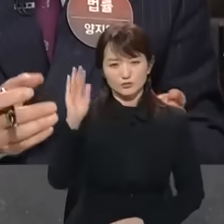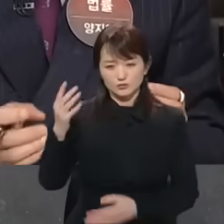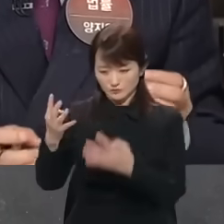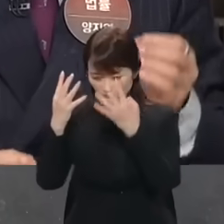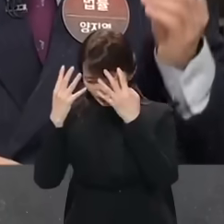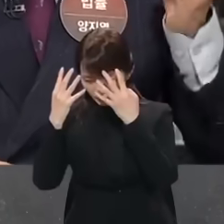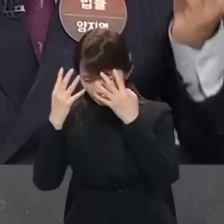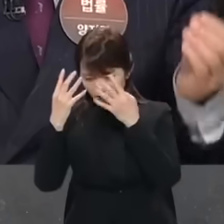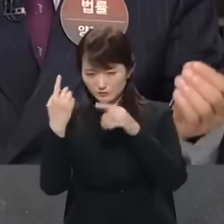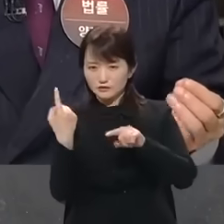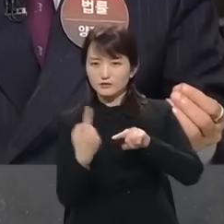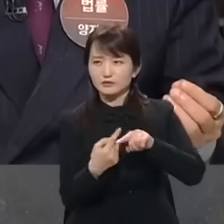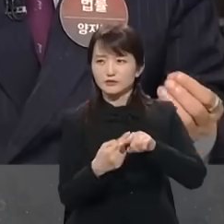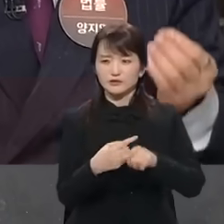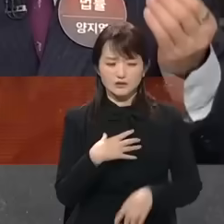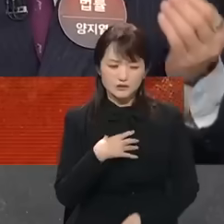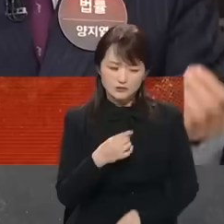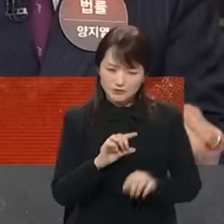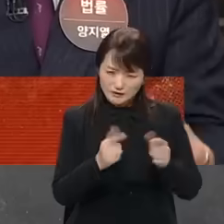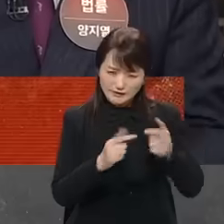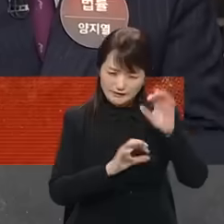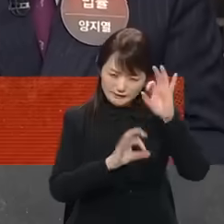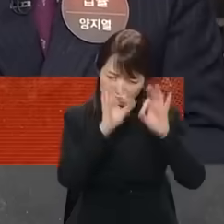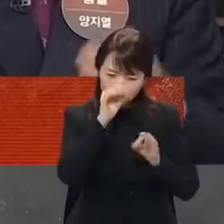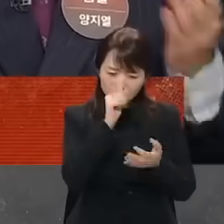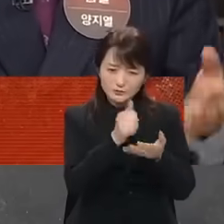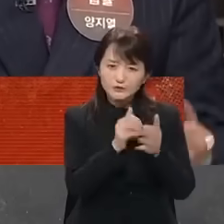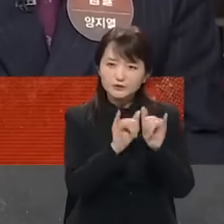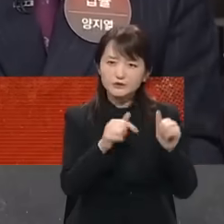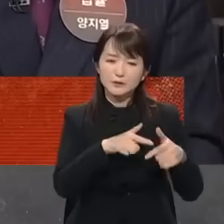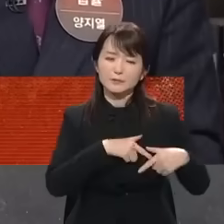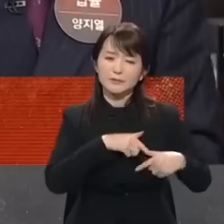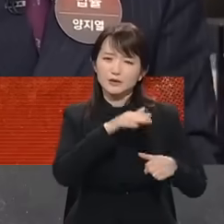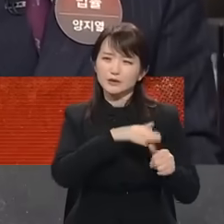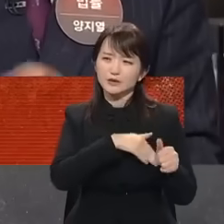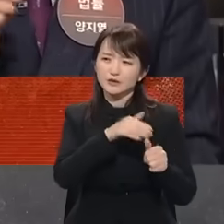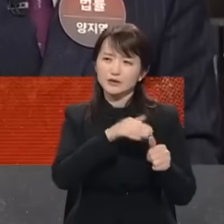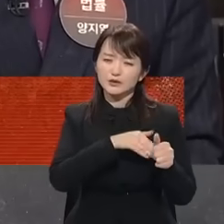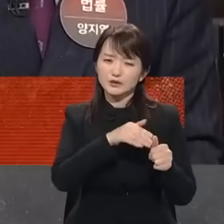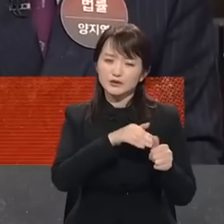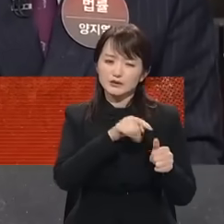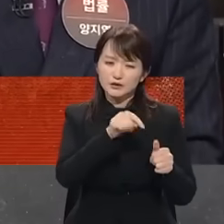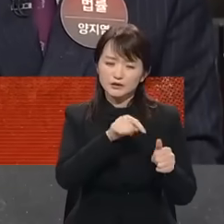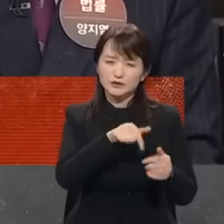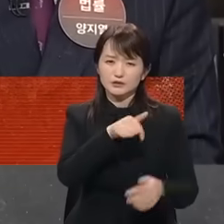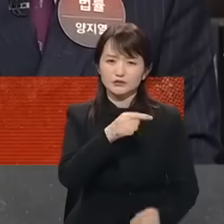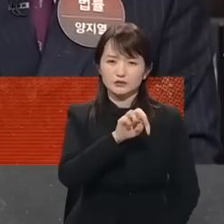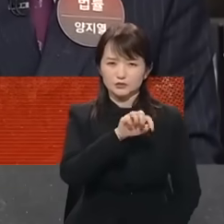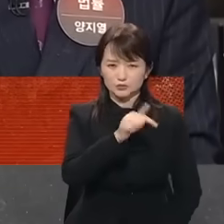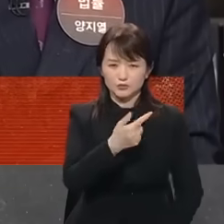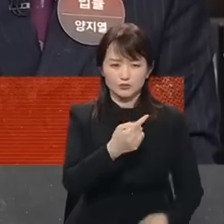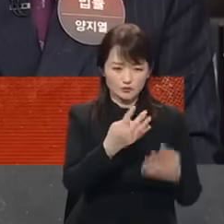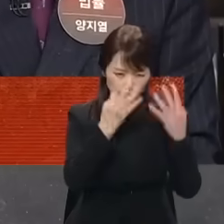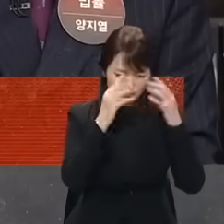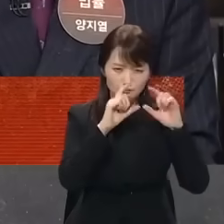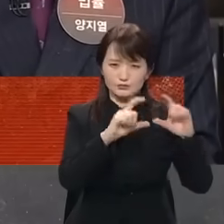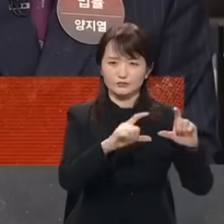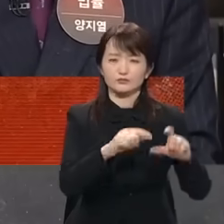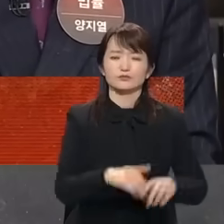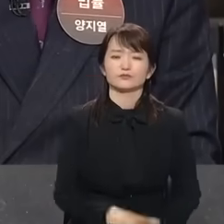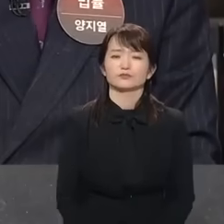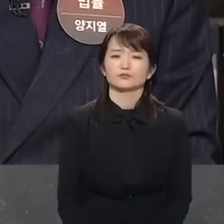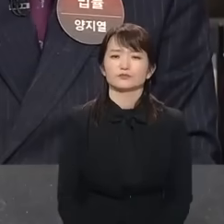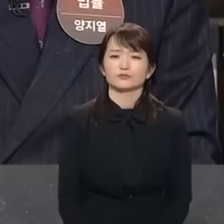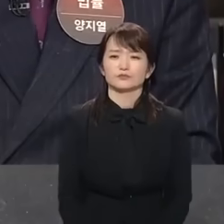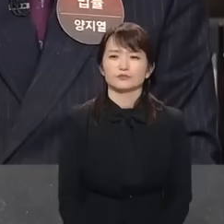범죄하면 고의 범위 아닌 과실범 이라든가 아니면 명예 선 이런 범죄들이 이제 금고 형이라고 성공을 합니다 자